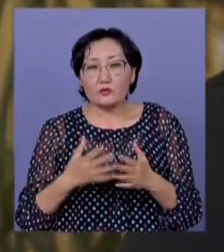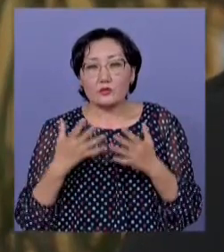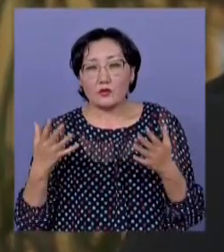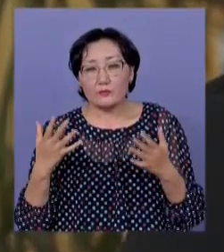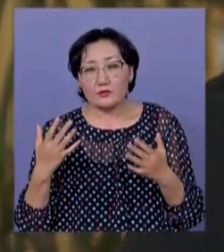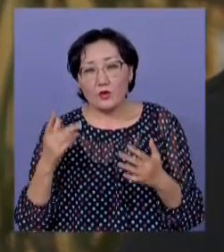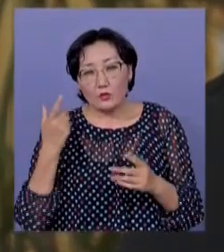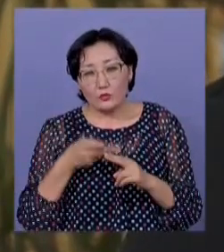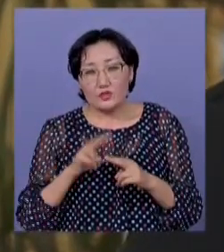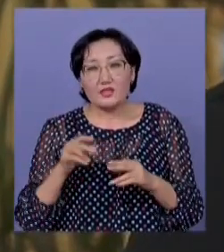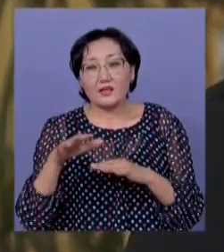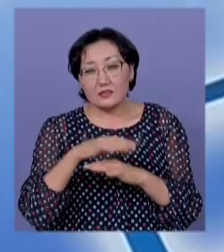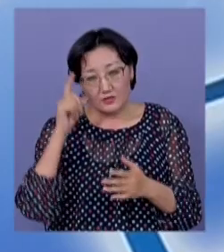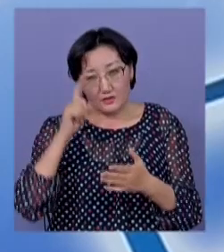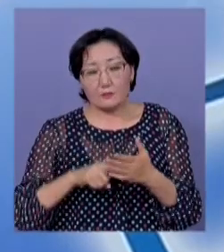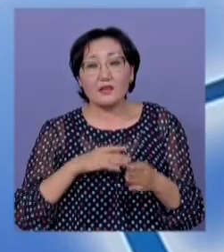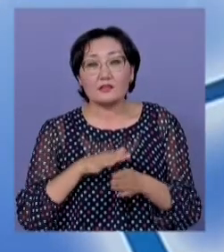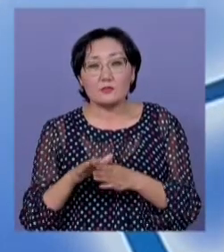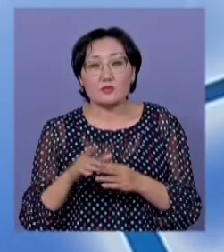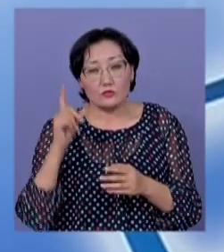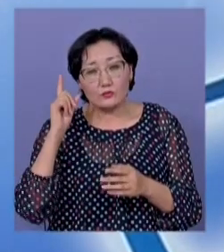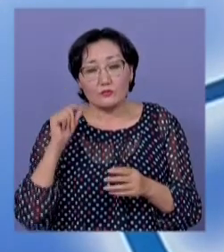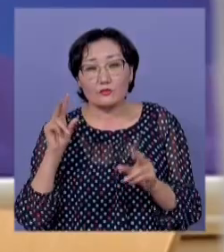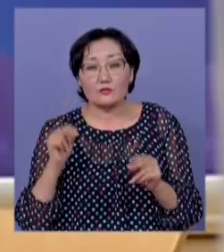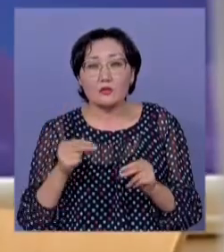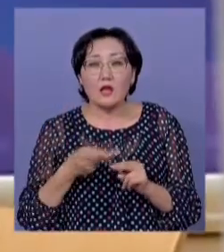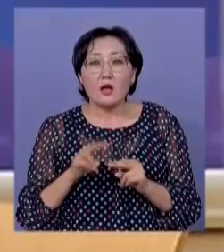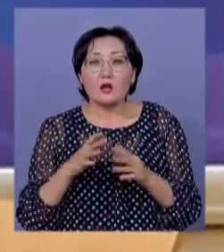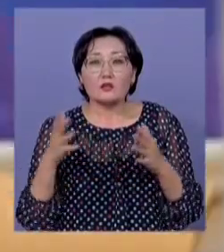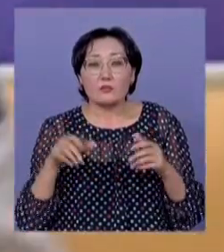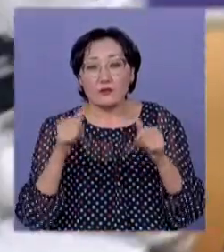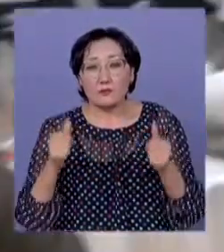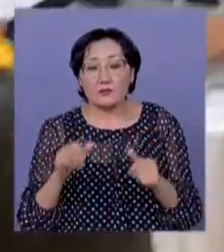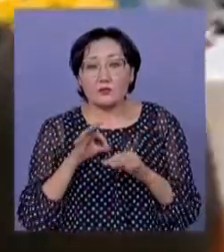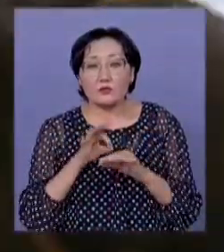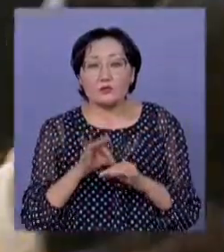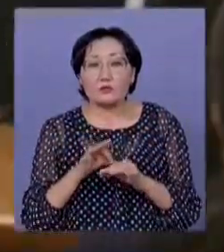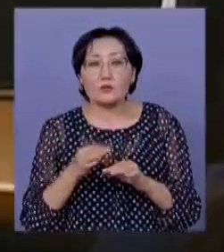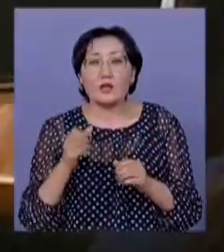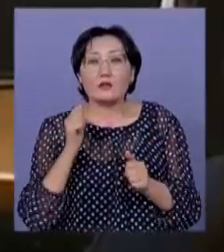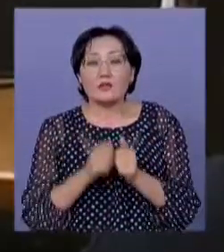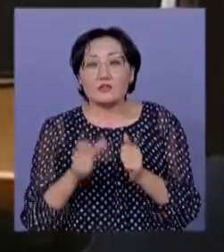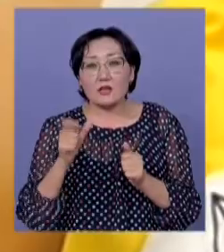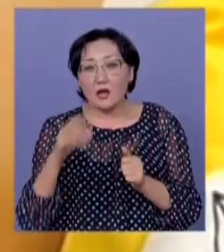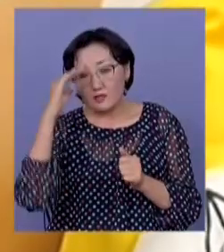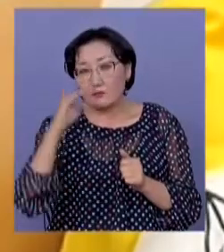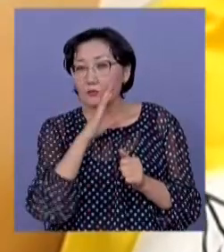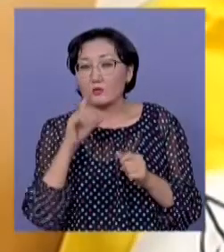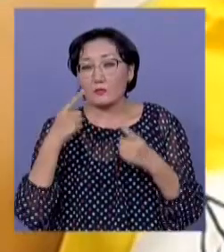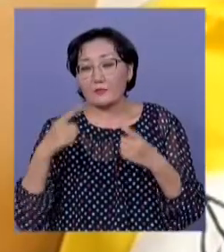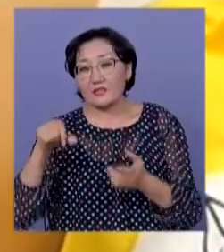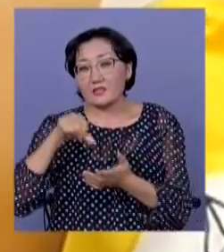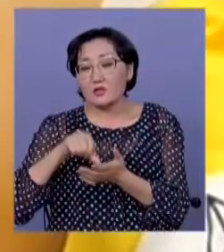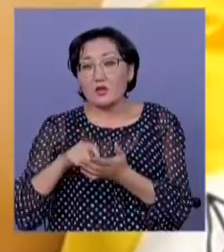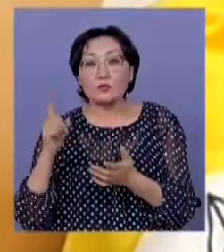сенімді ақтаймыз деген үміттеміз. Биылғы жылы іріктеу ашық форматта өтіпті, яғни әрбір бала мен оның ата-анасы басқа